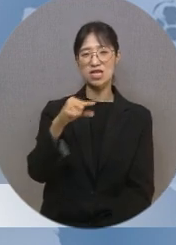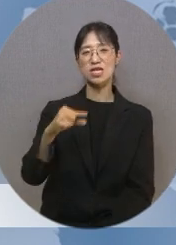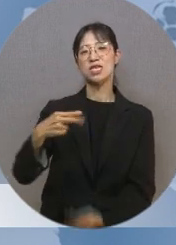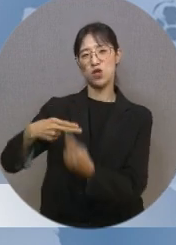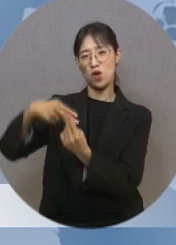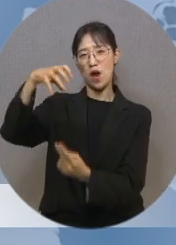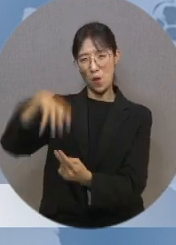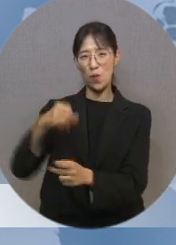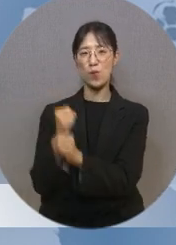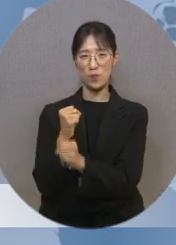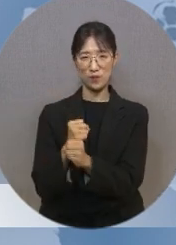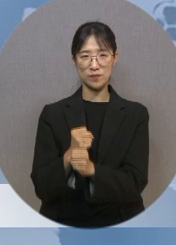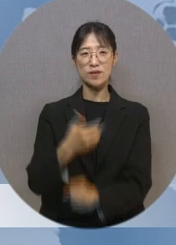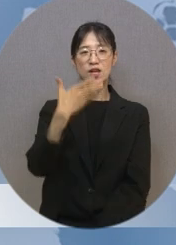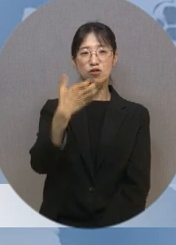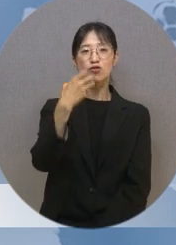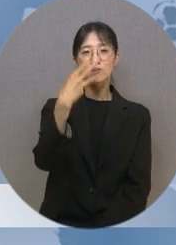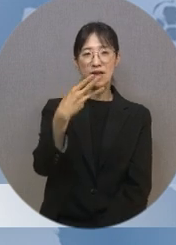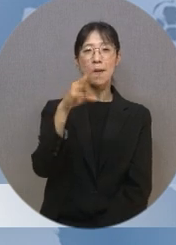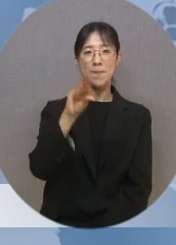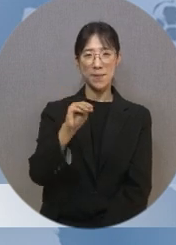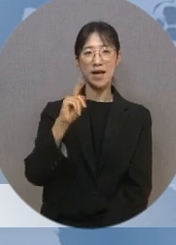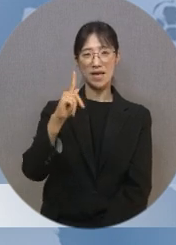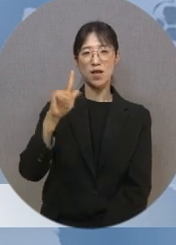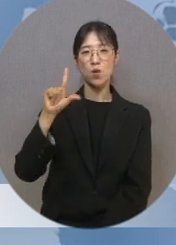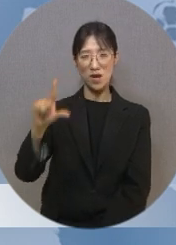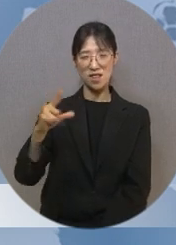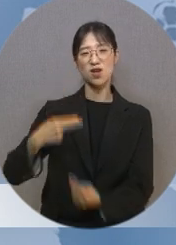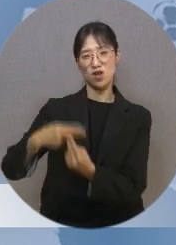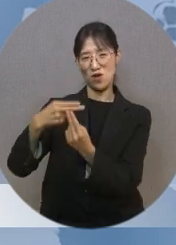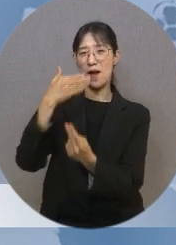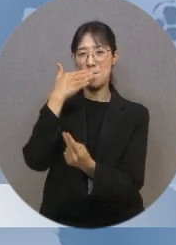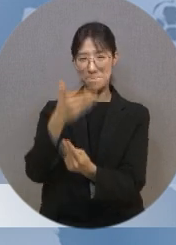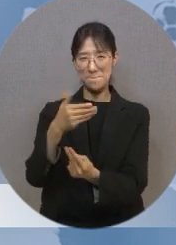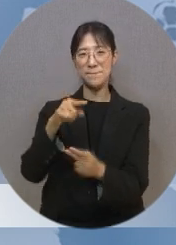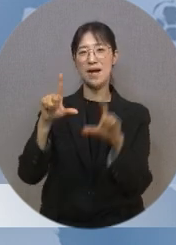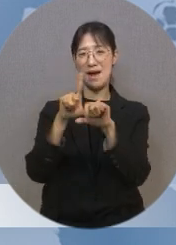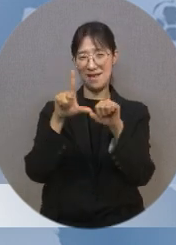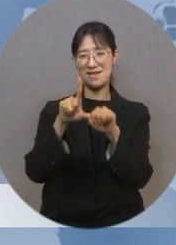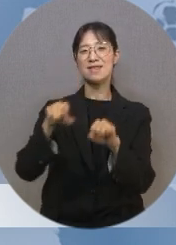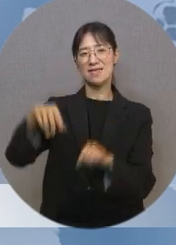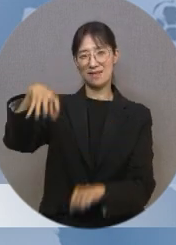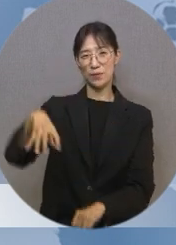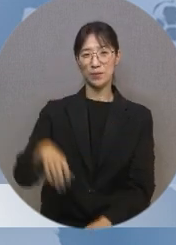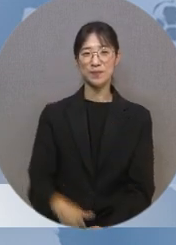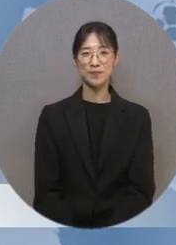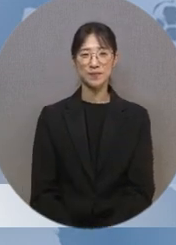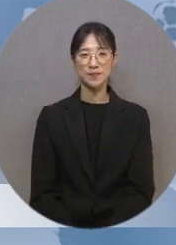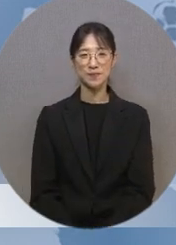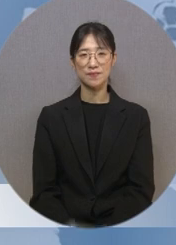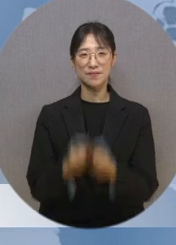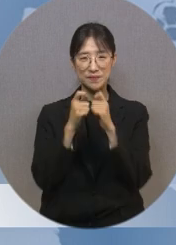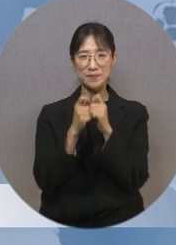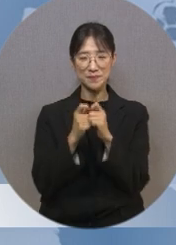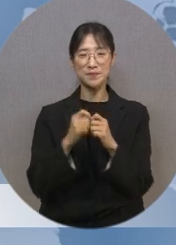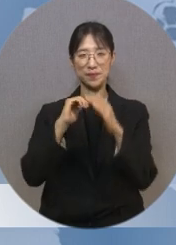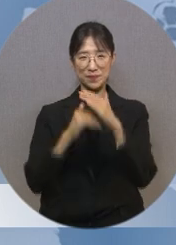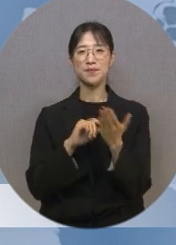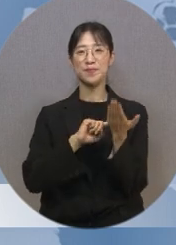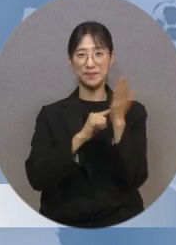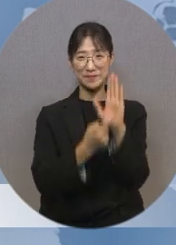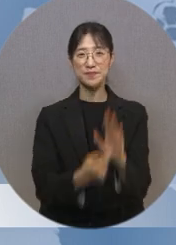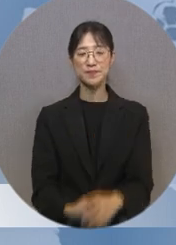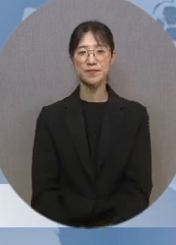준공됐습니다. 94만 킬로리터의 저장시설을 갖춘 액화 천연가스 터미널인데요. 자세한 내용